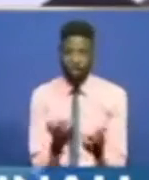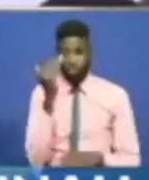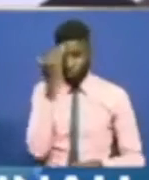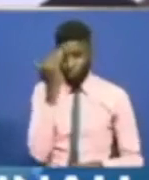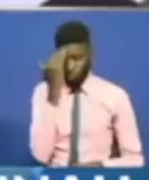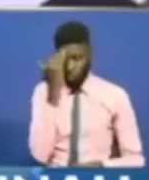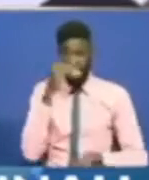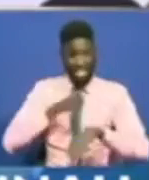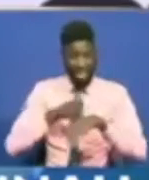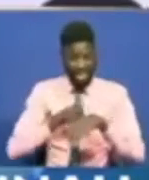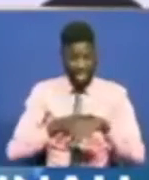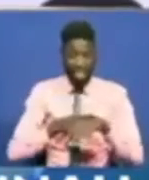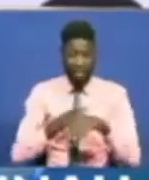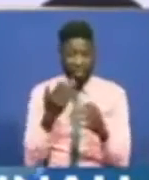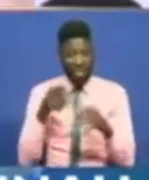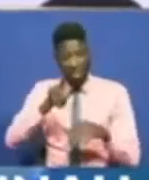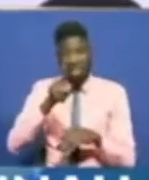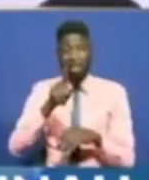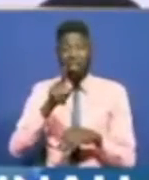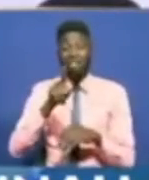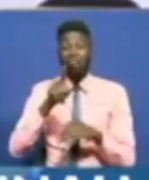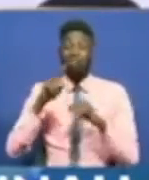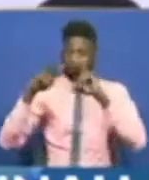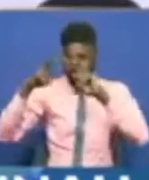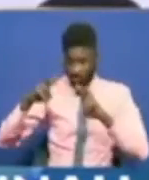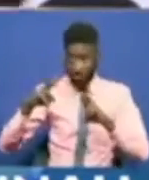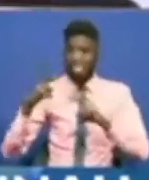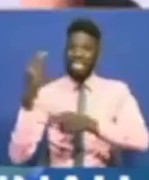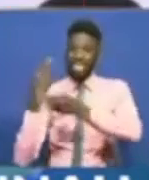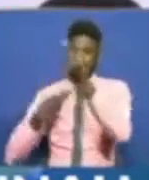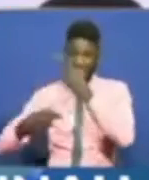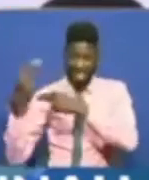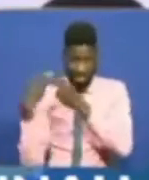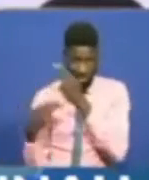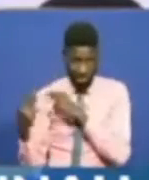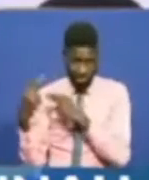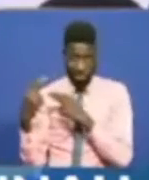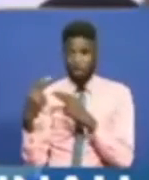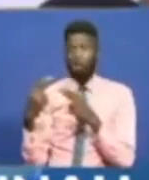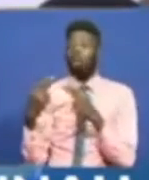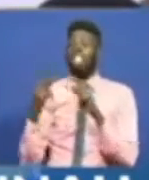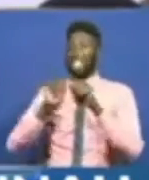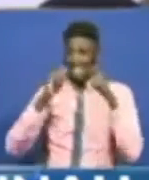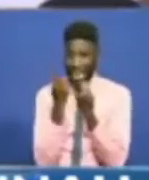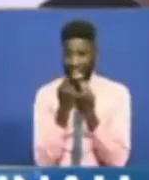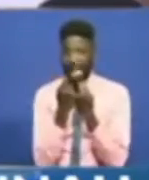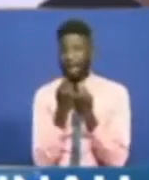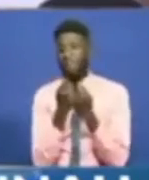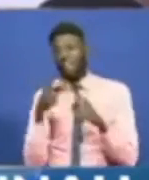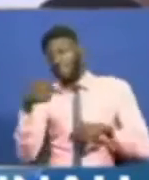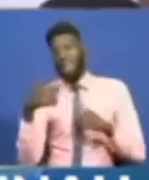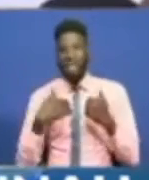filosofia ya jamii, kuna mgawanyiko ya kitabaka. Wale ambao ni